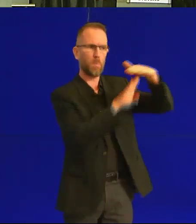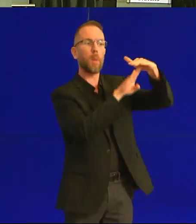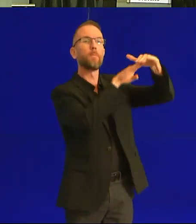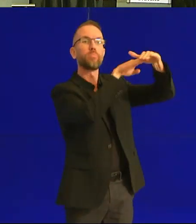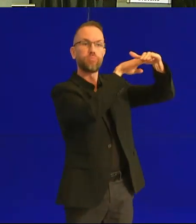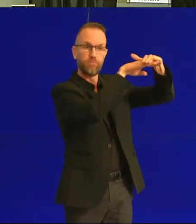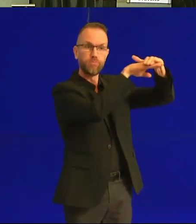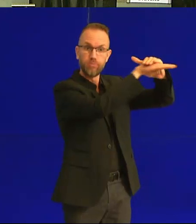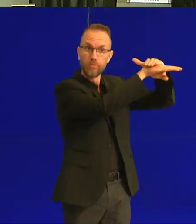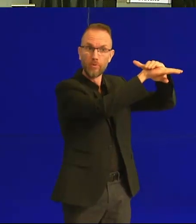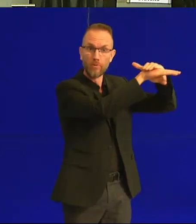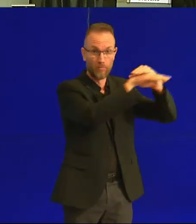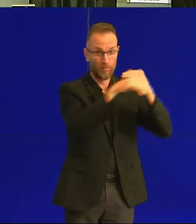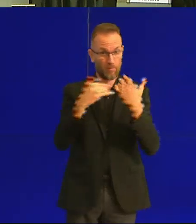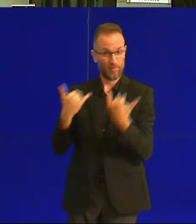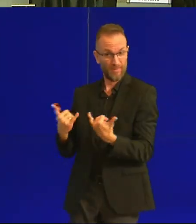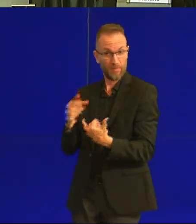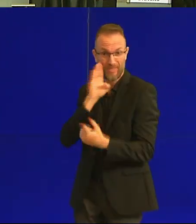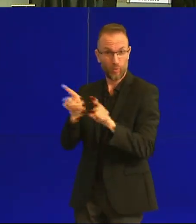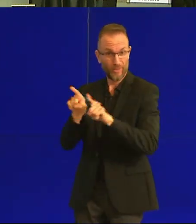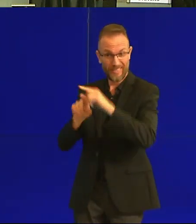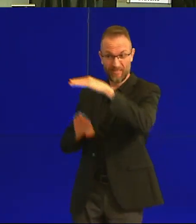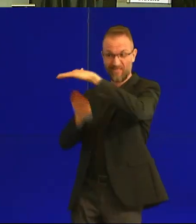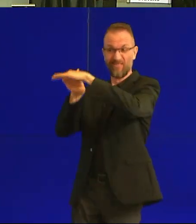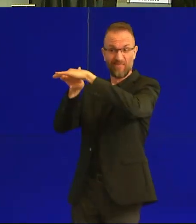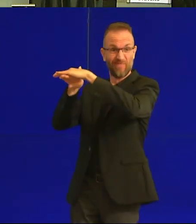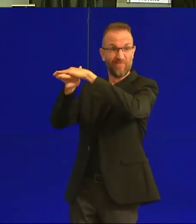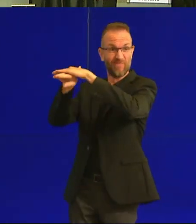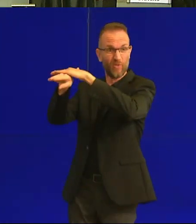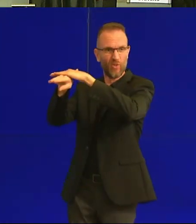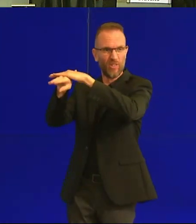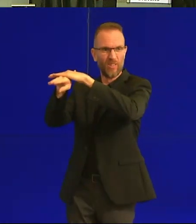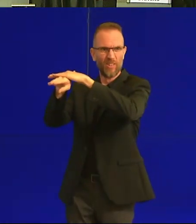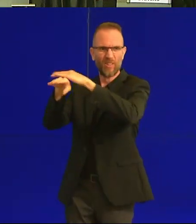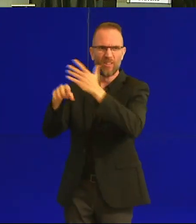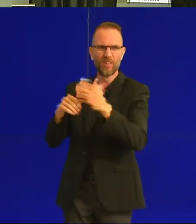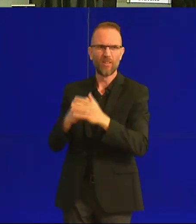européens affirment que le plateau durera plus bien longtemps que prévu